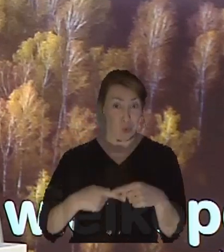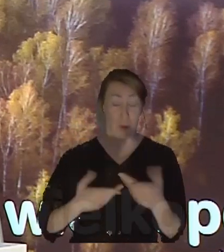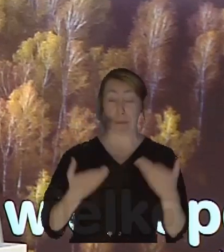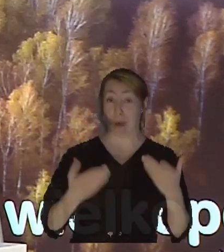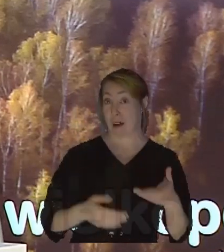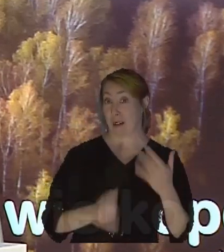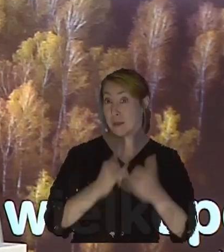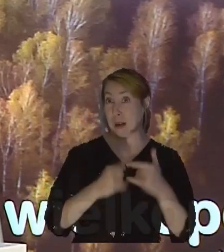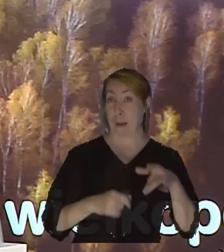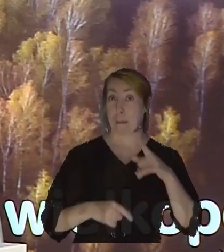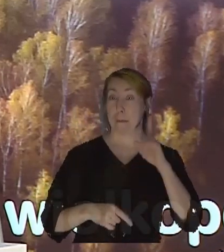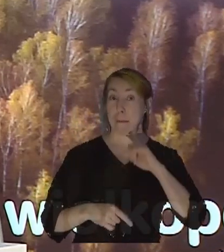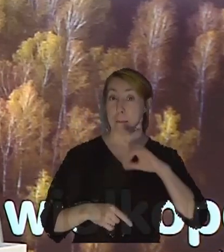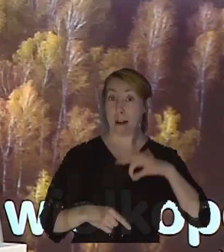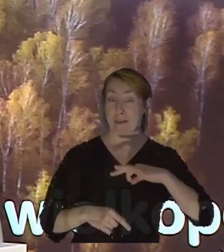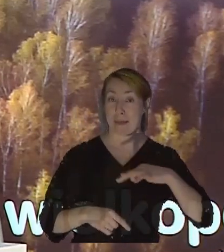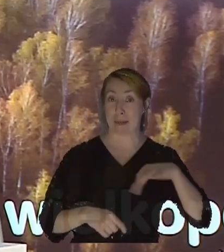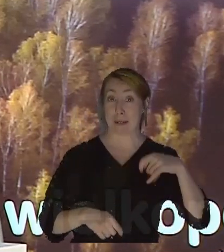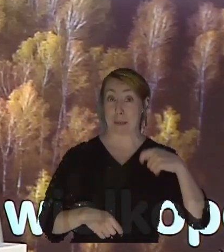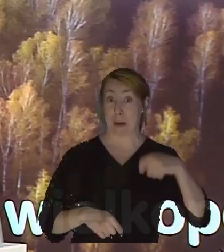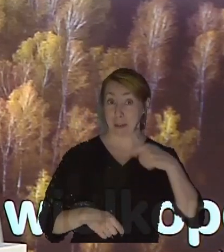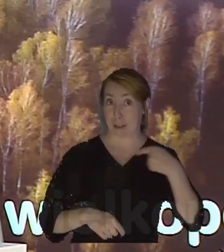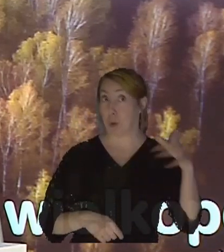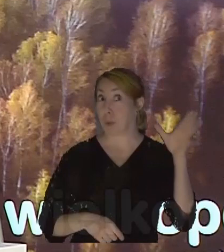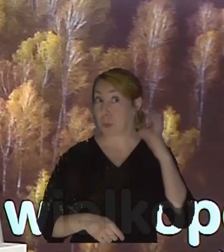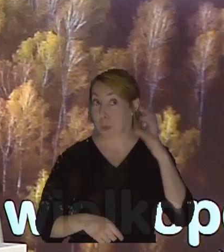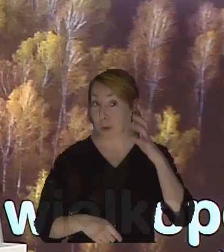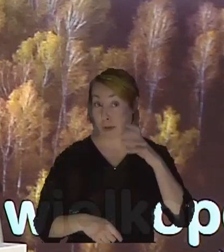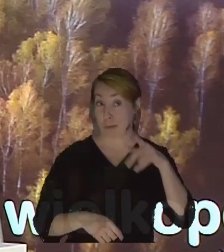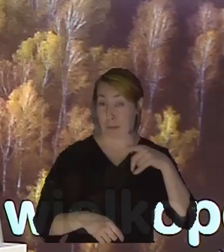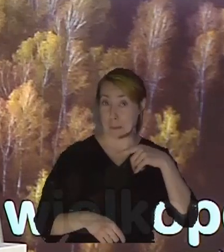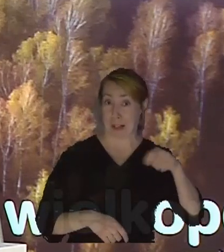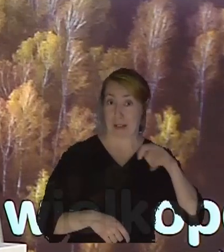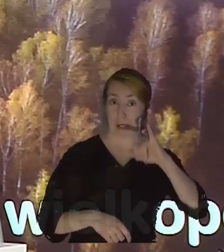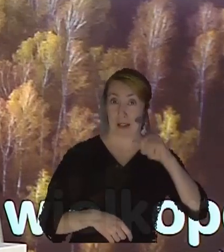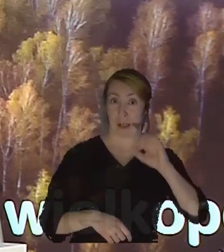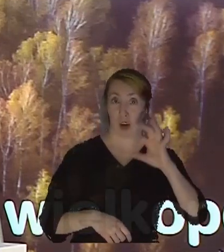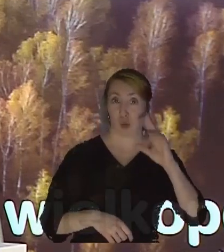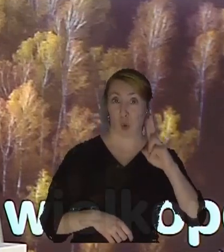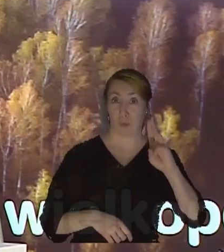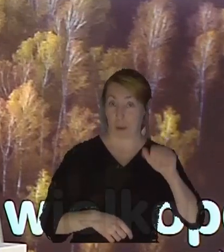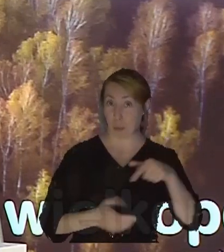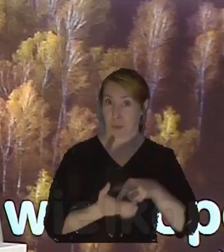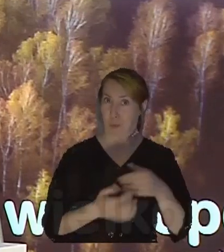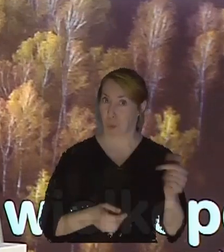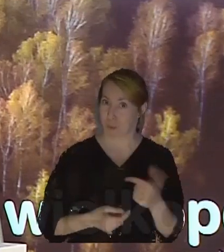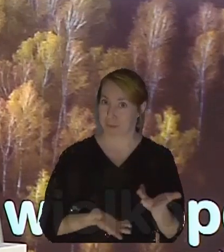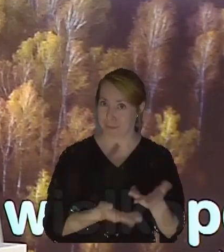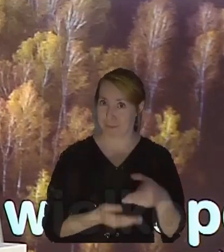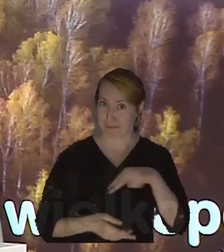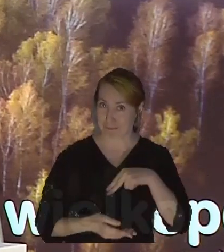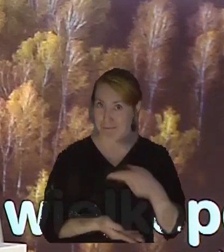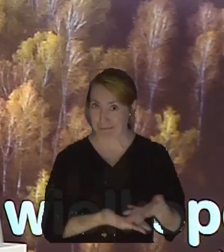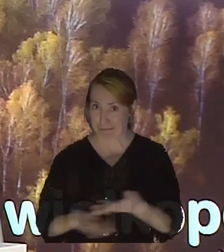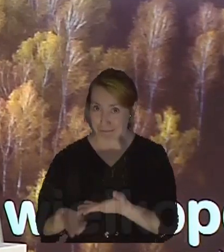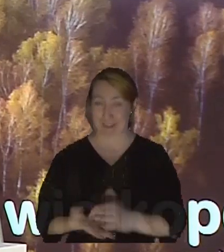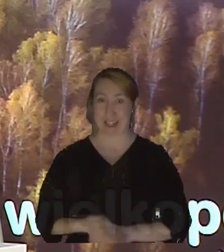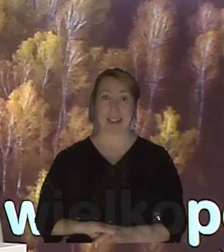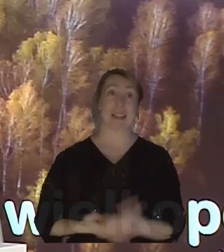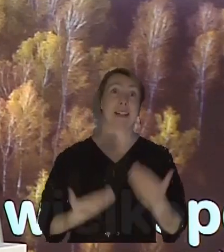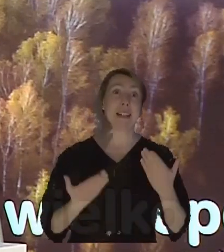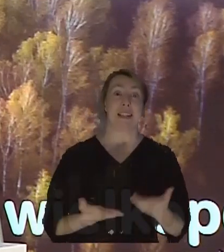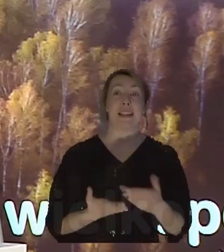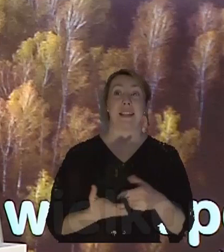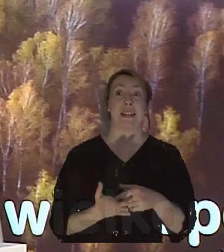prezydent nas słyszy, Jaśkowiak, to już jest najwyższy czas. Za to, jak państwo widzą,